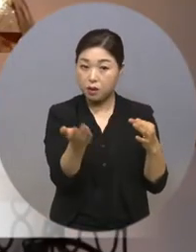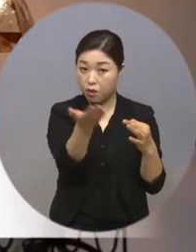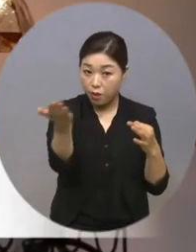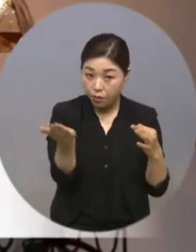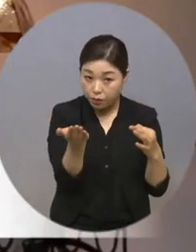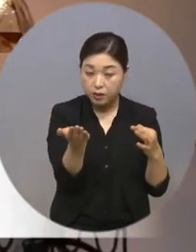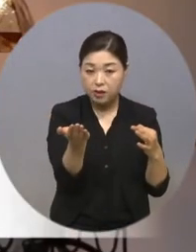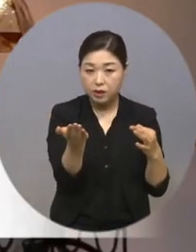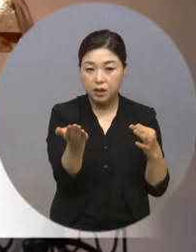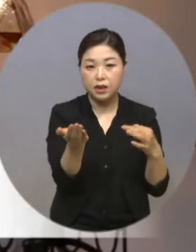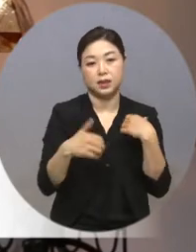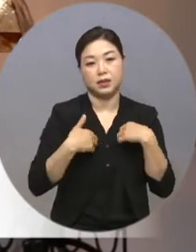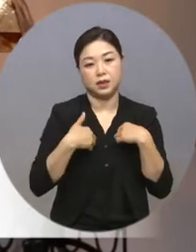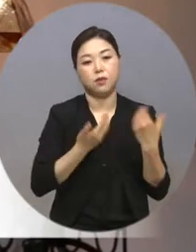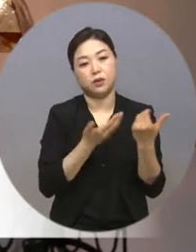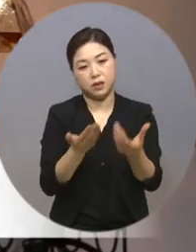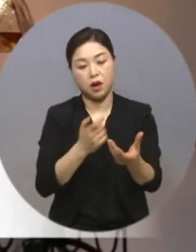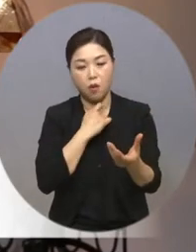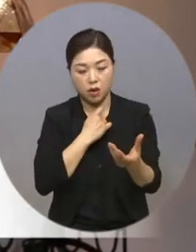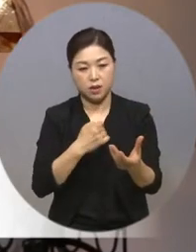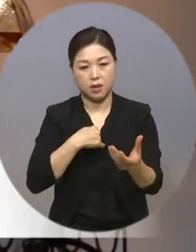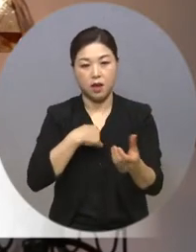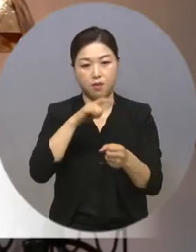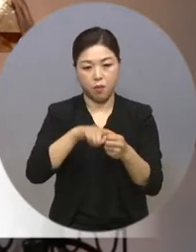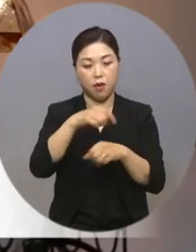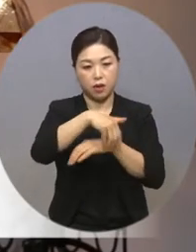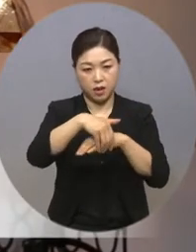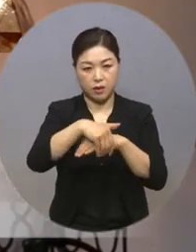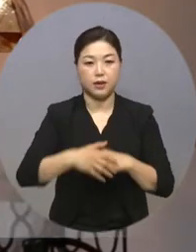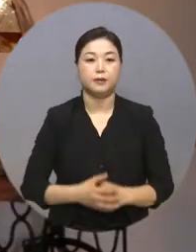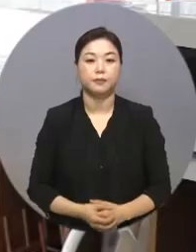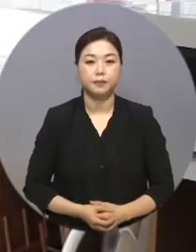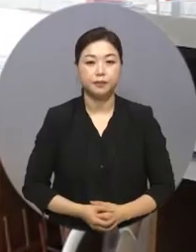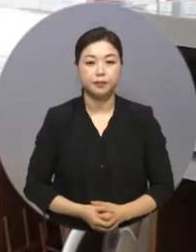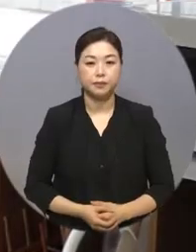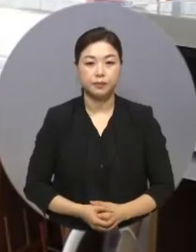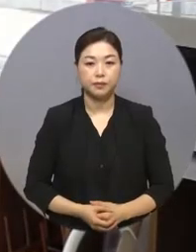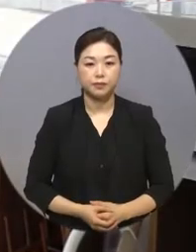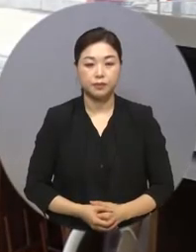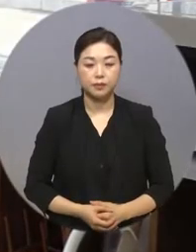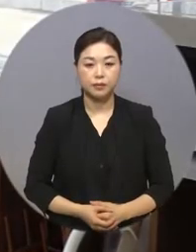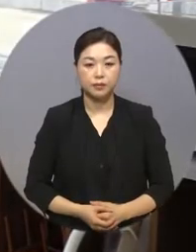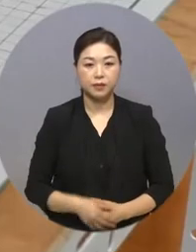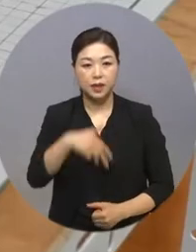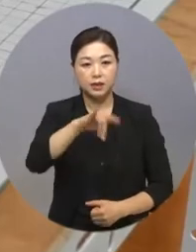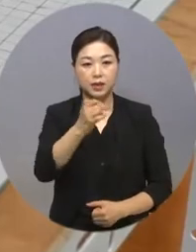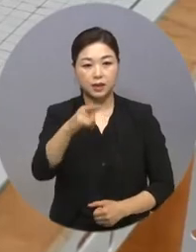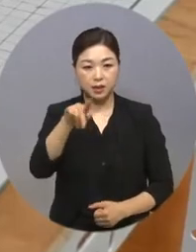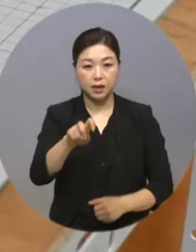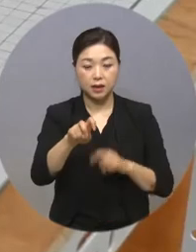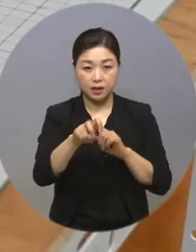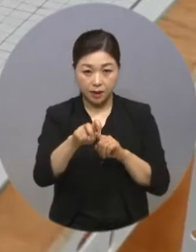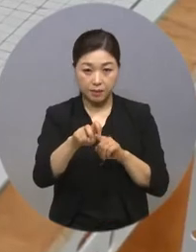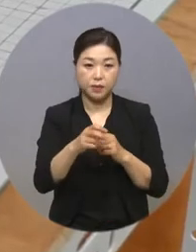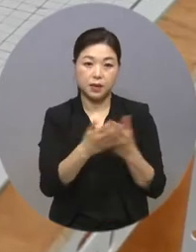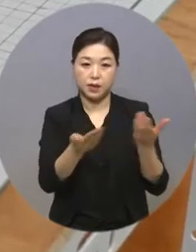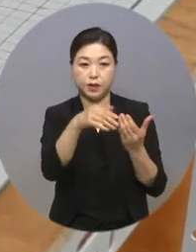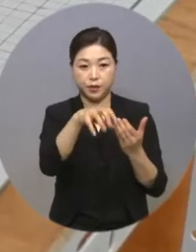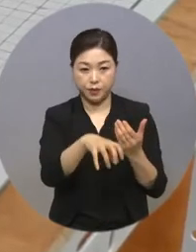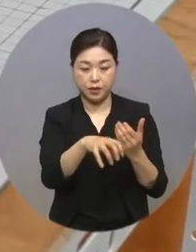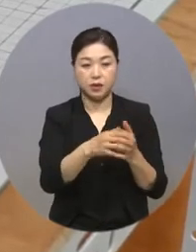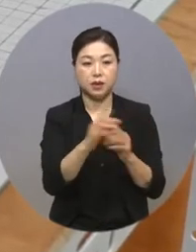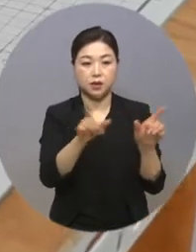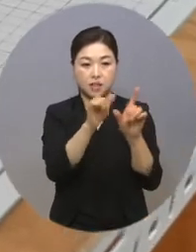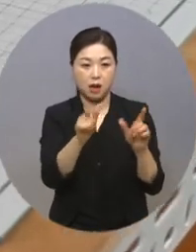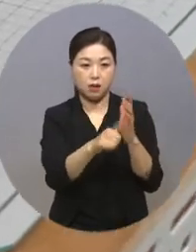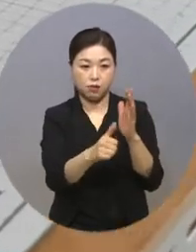여러분에게 오래도록 즐거움을 드리는 게 저의 목표이자 계획입니다. 채가람 작가의 공방에선 작은 생활